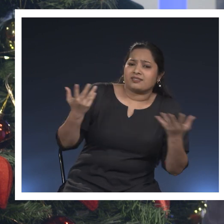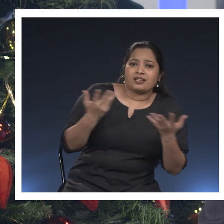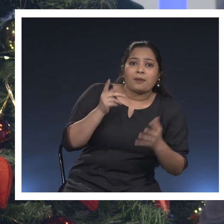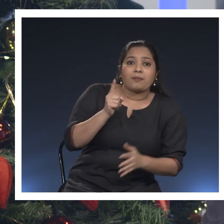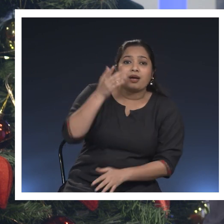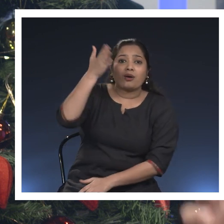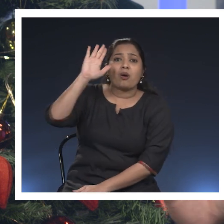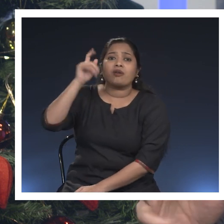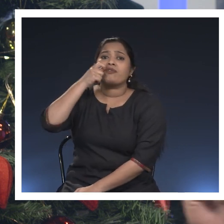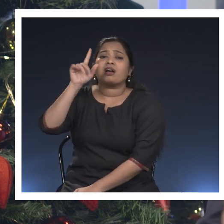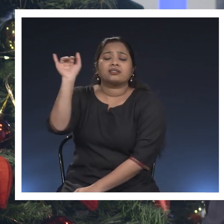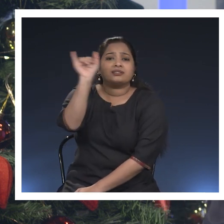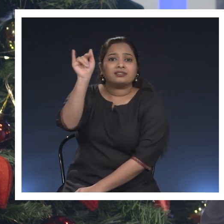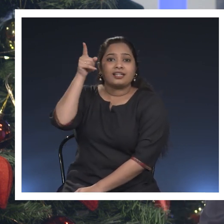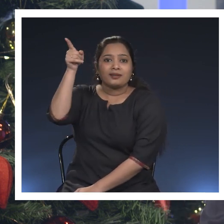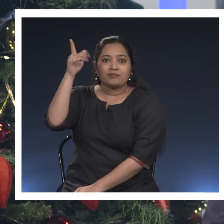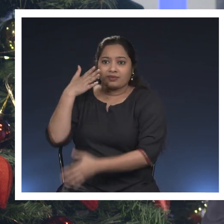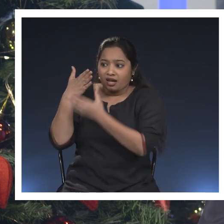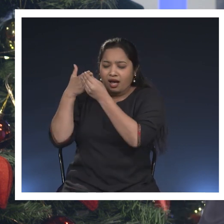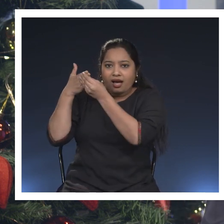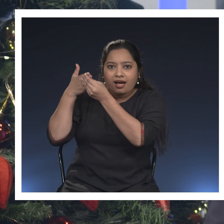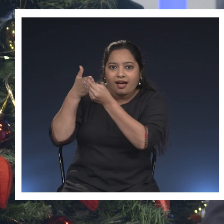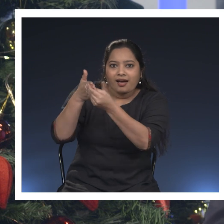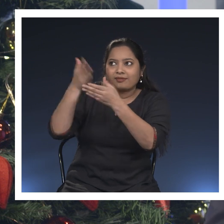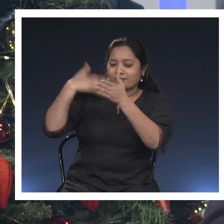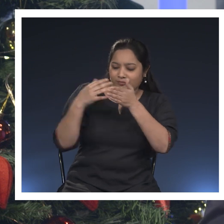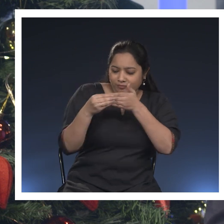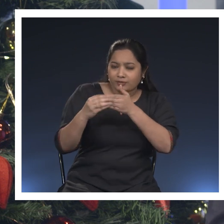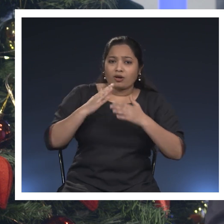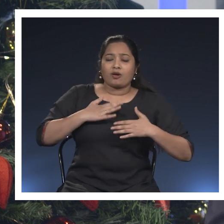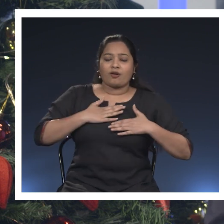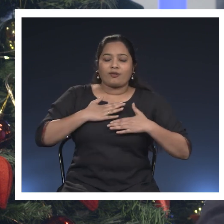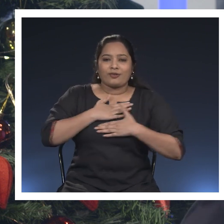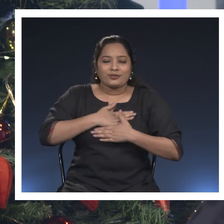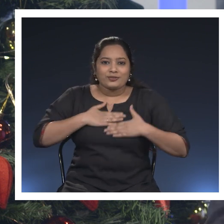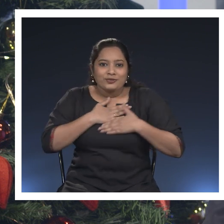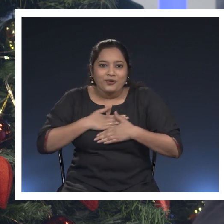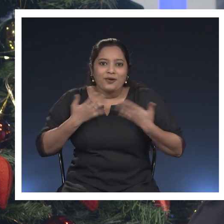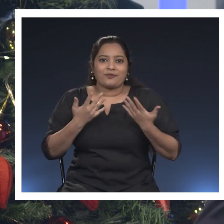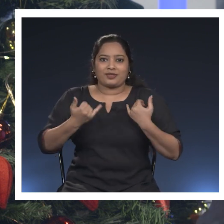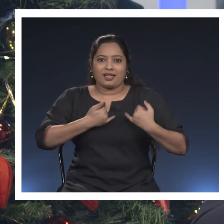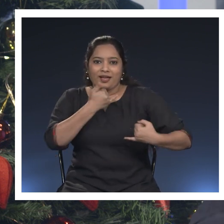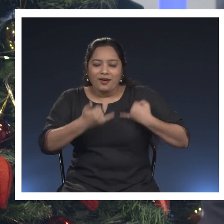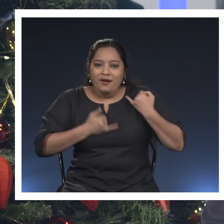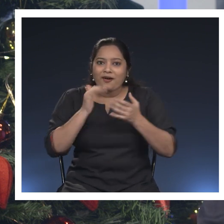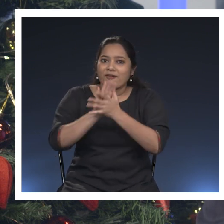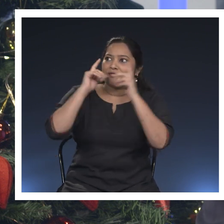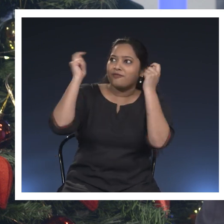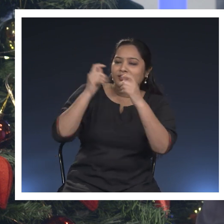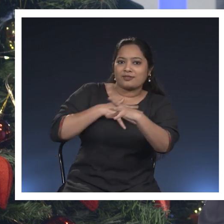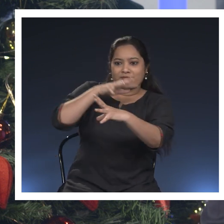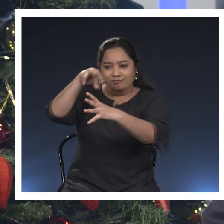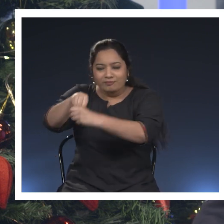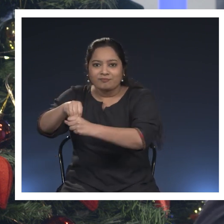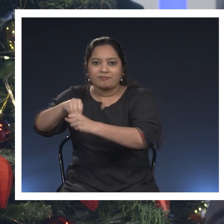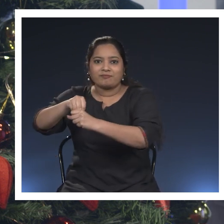रहे होते हैं, कई बार डिमांड कर रहे होते हैं, पर वो परमेश्वर एक पिता की नाई हमारा हाथ थाम कर जय के उत्सव में, इट्स अ